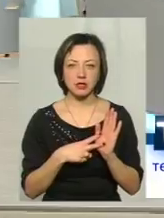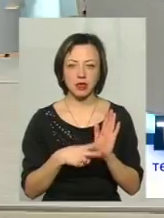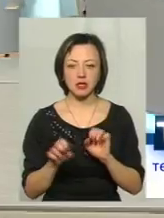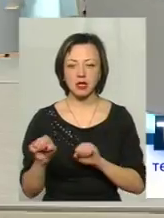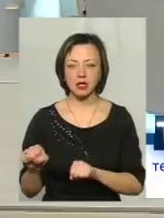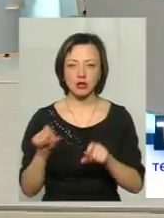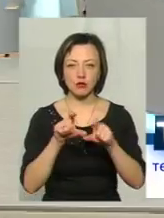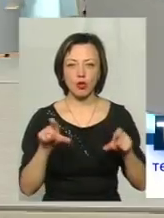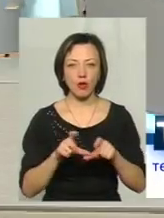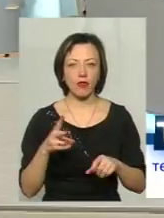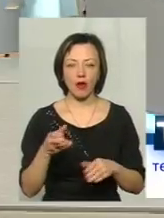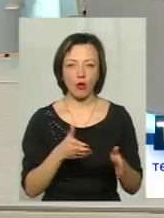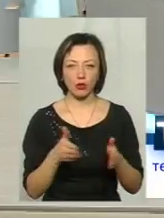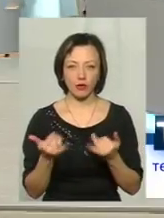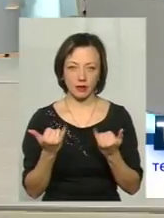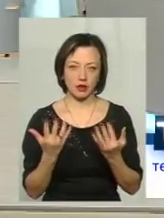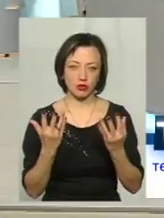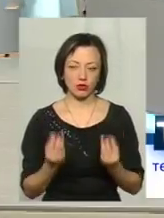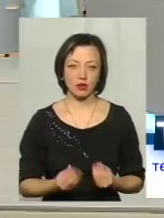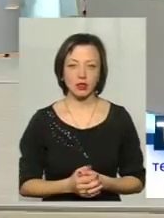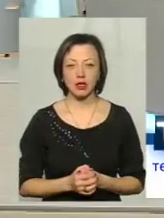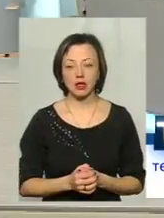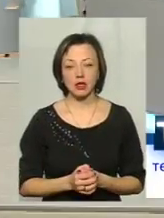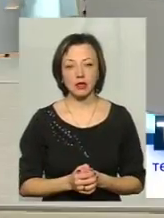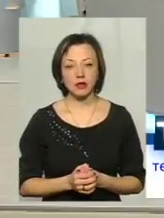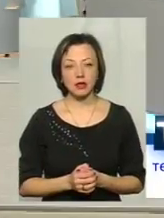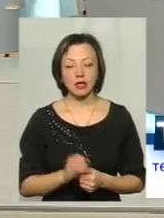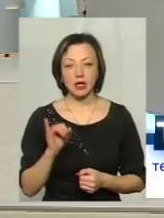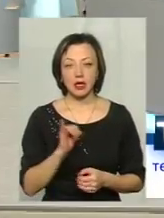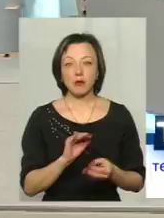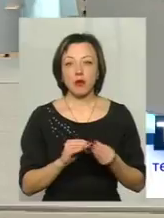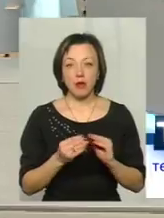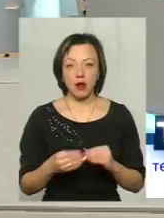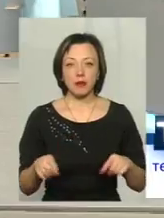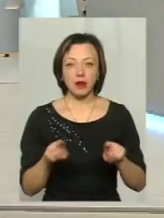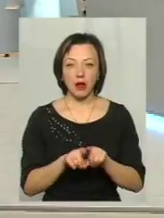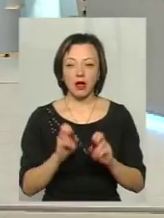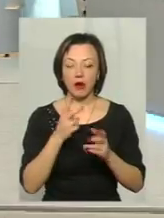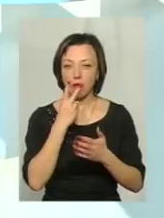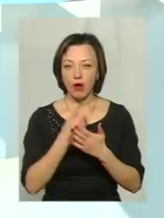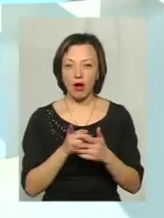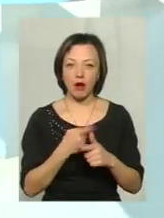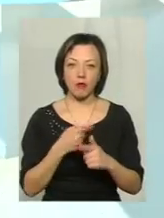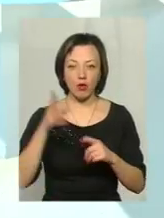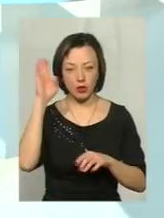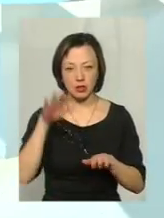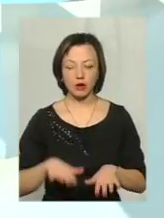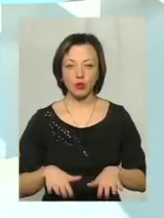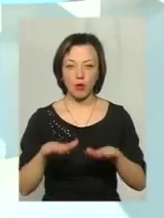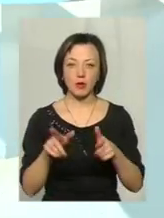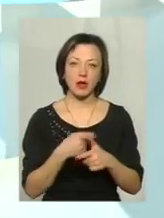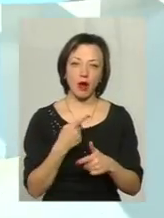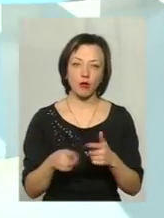захисних споруд, які не готові на даний час. І проблема така, як показано, що або вони затоплені, або